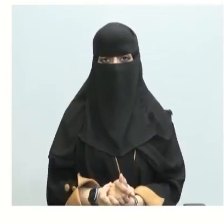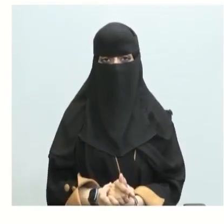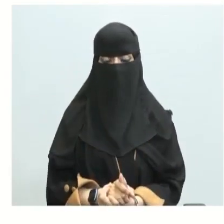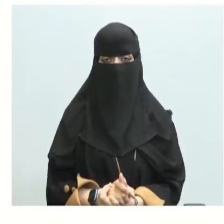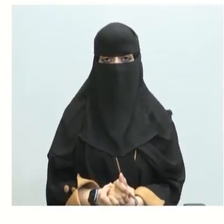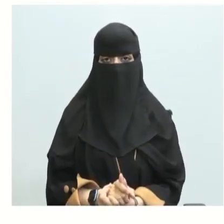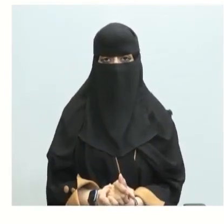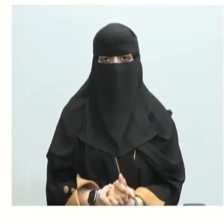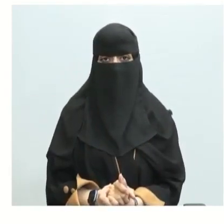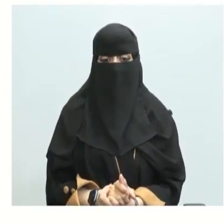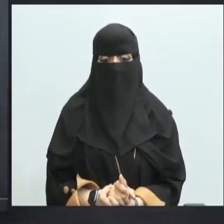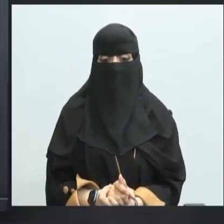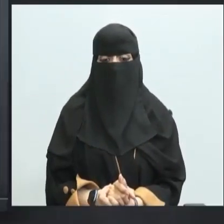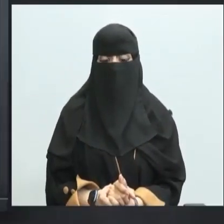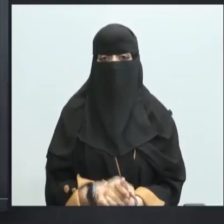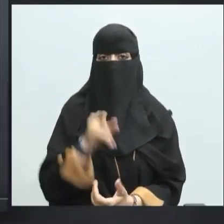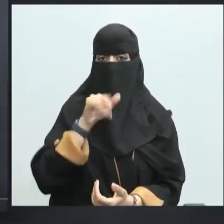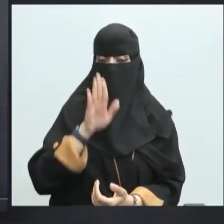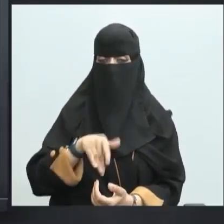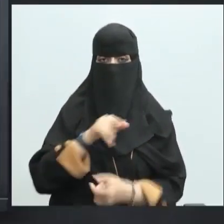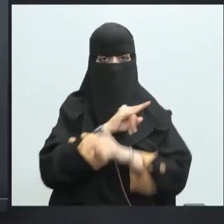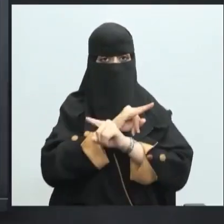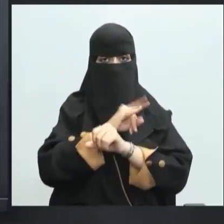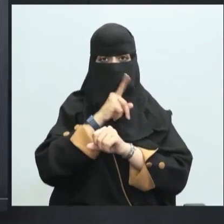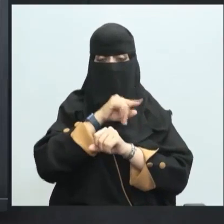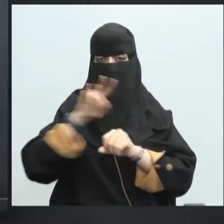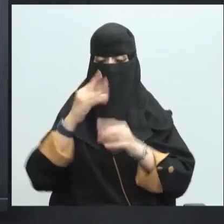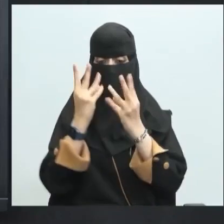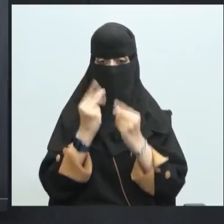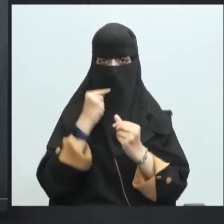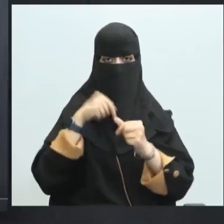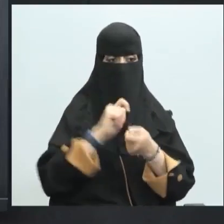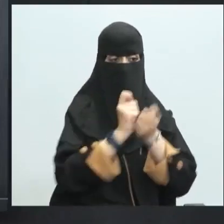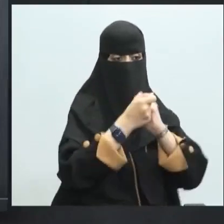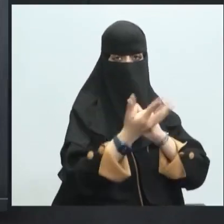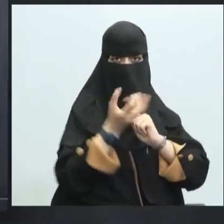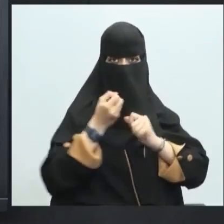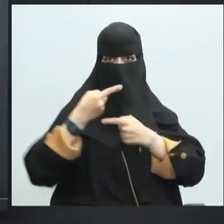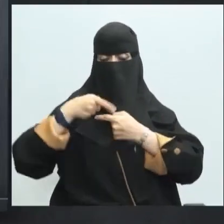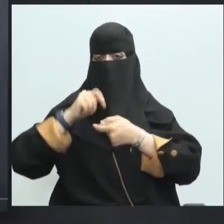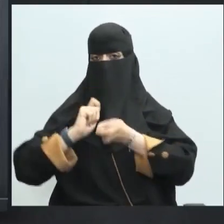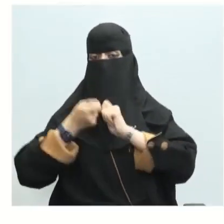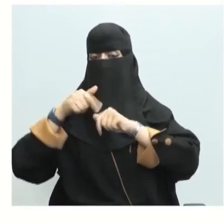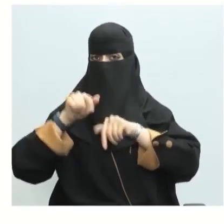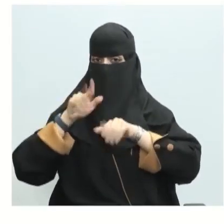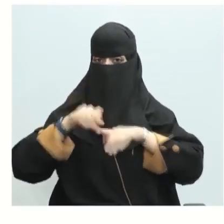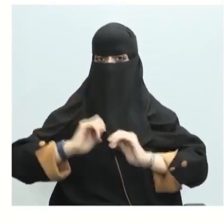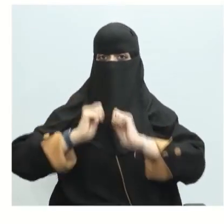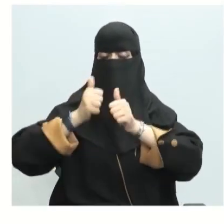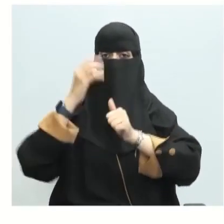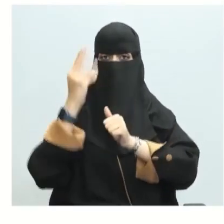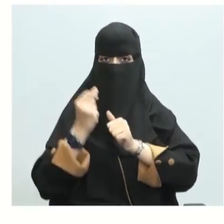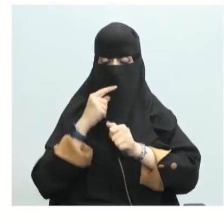هذه التفاعلات اذا عند استحاله حسابها عندما تعطيني نواتج غير النواتج التي انا اطلبها اذا س ساقوم